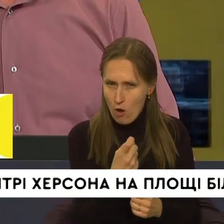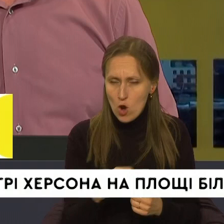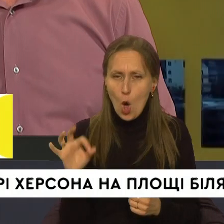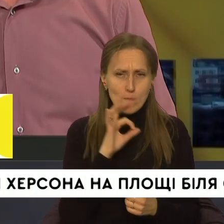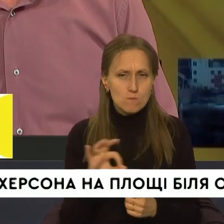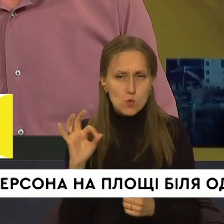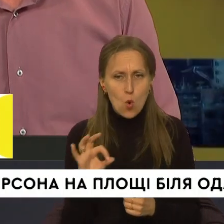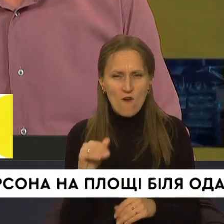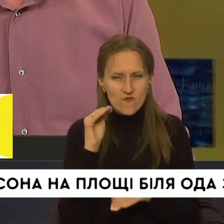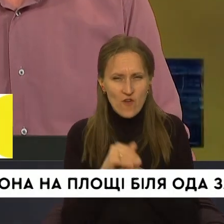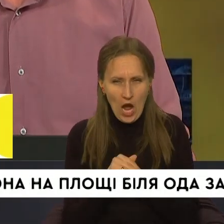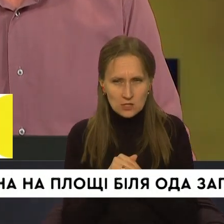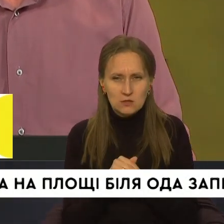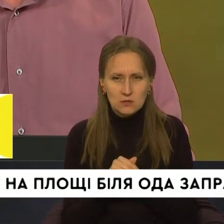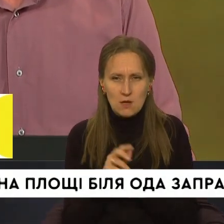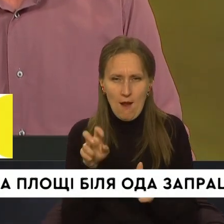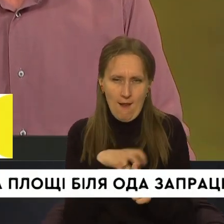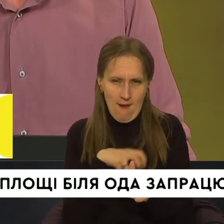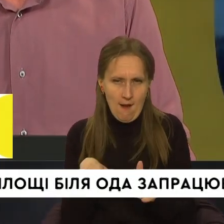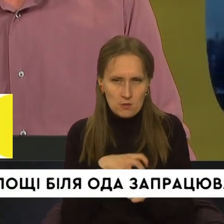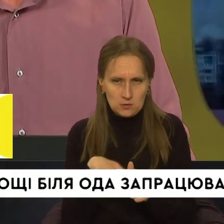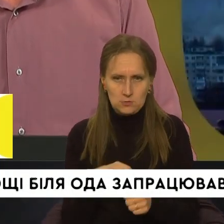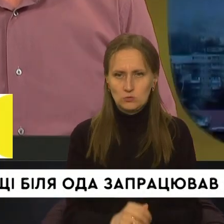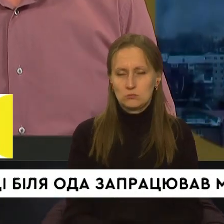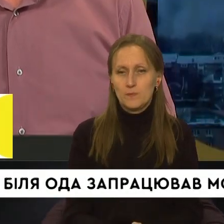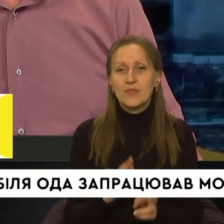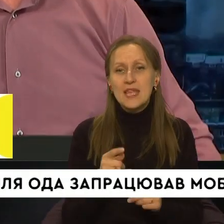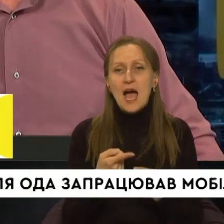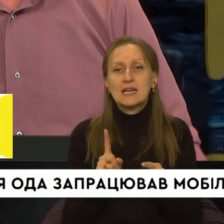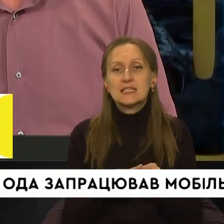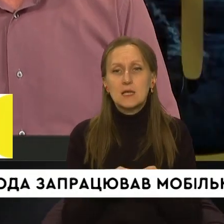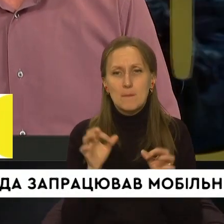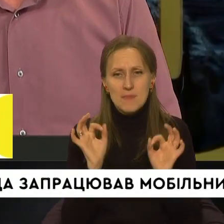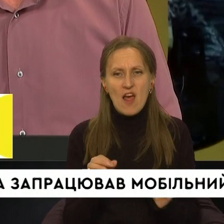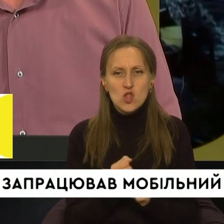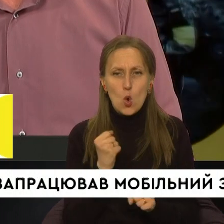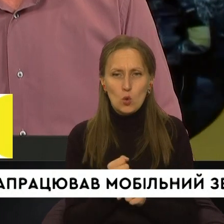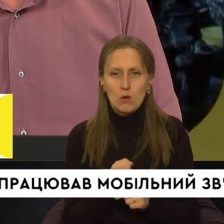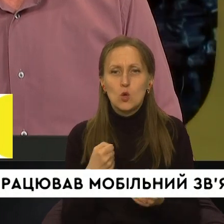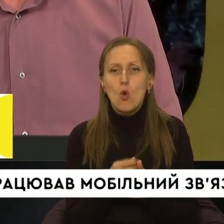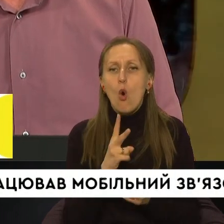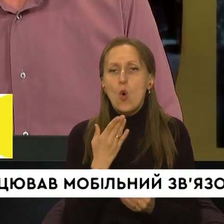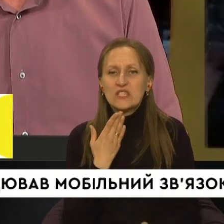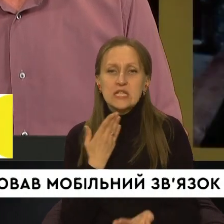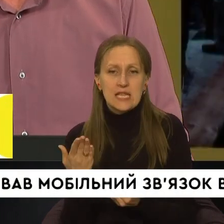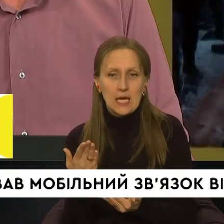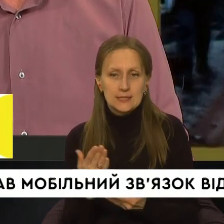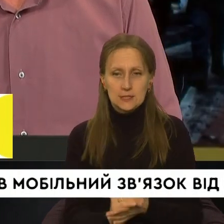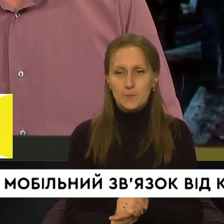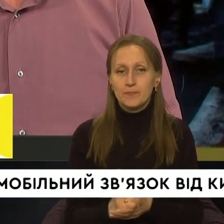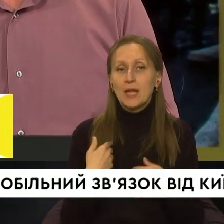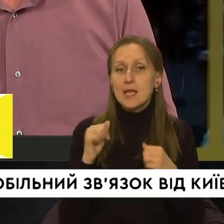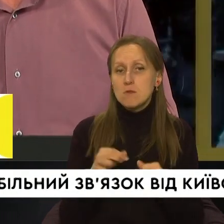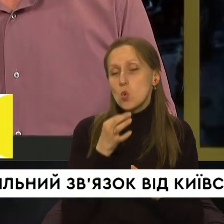про факти колабораціонізму. Як це правильно зробити, до кого звертатися? Я